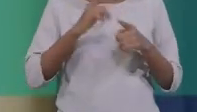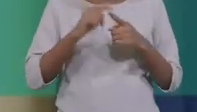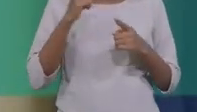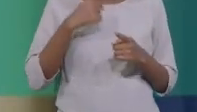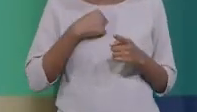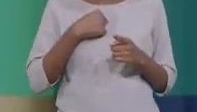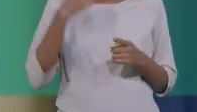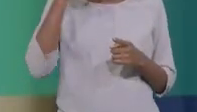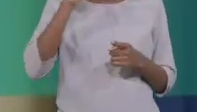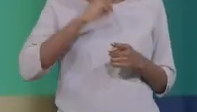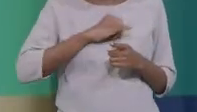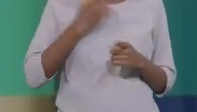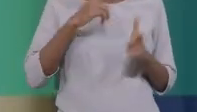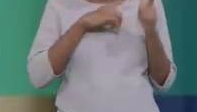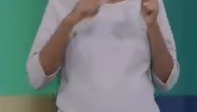Vous serez saints pour moi.